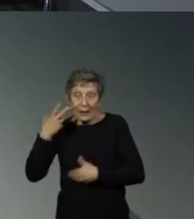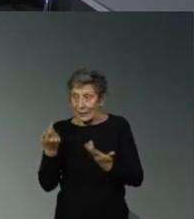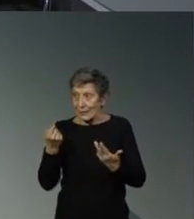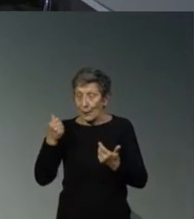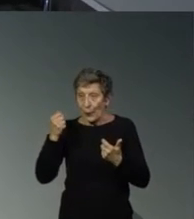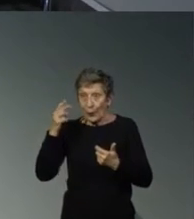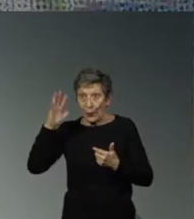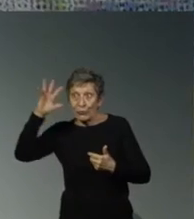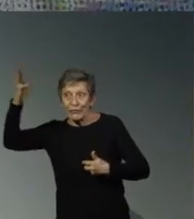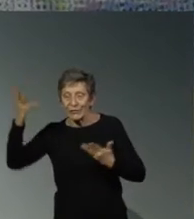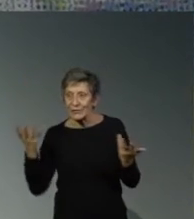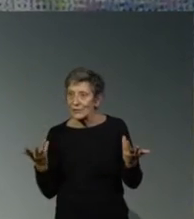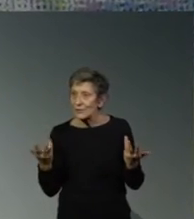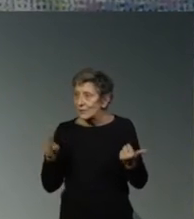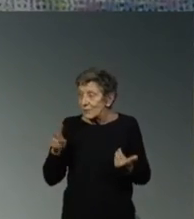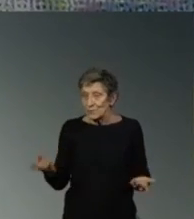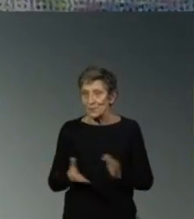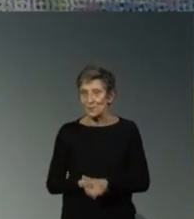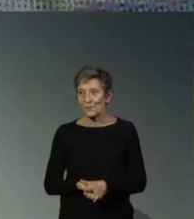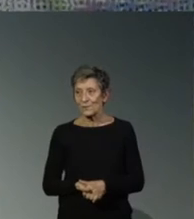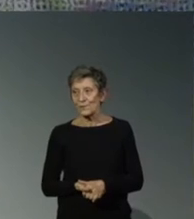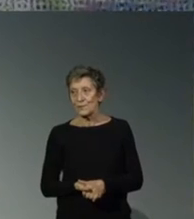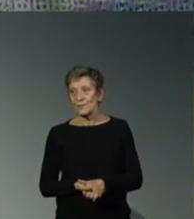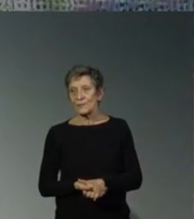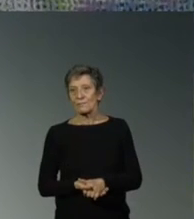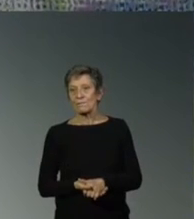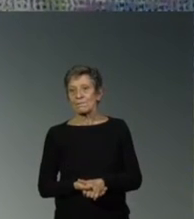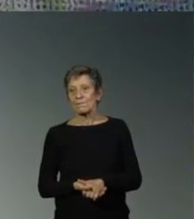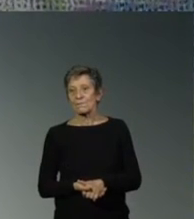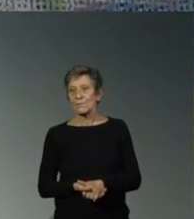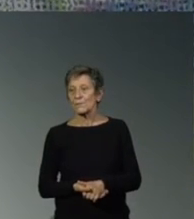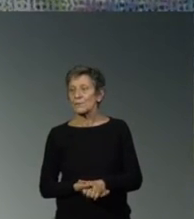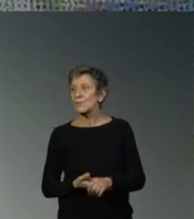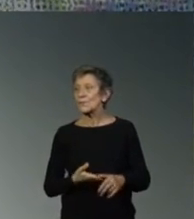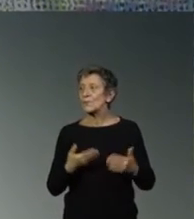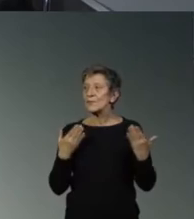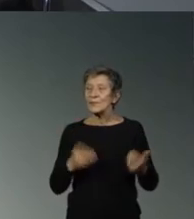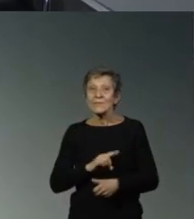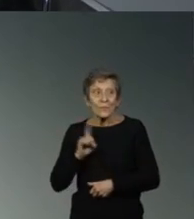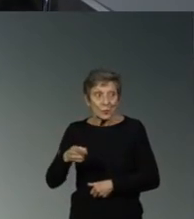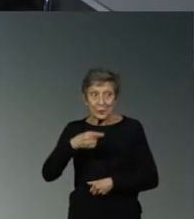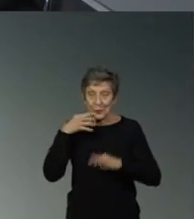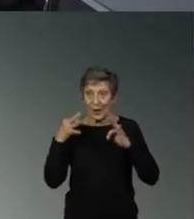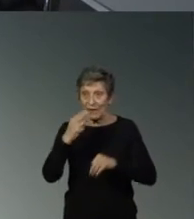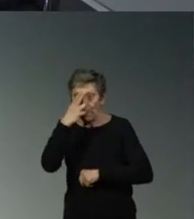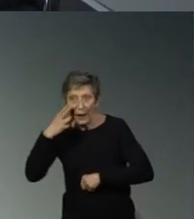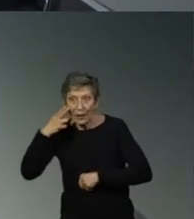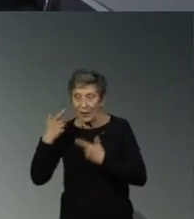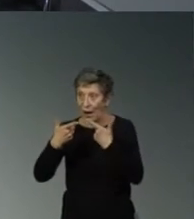cette technologie qui ne fait pas de mal à la créativité. Vous prononciez le nom justement de hack, de hacking, etc.